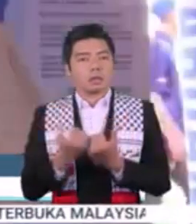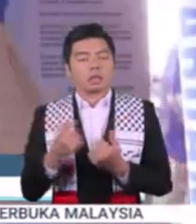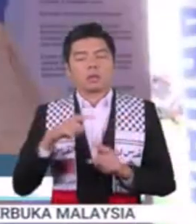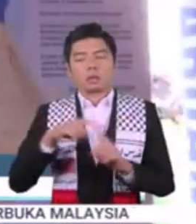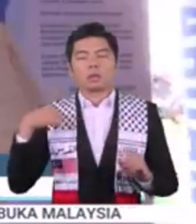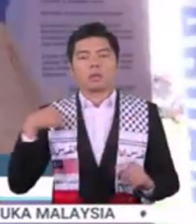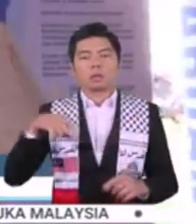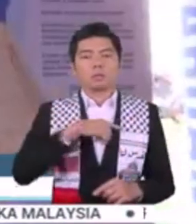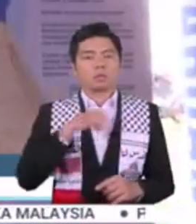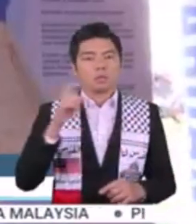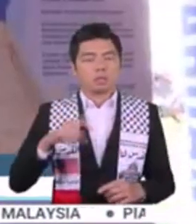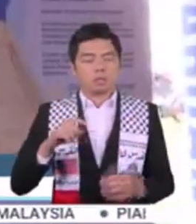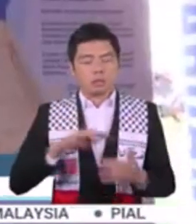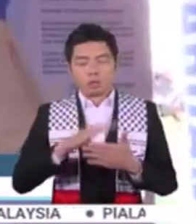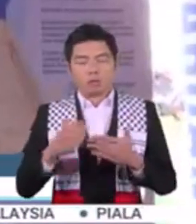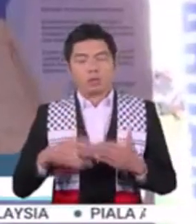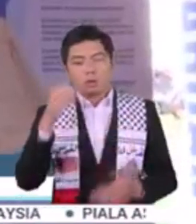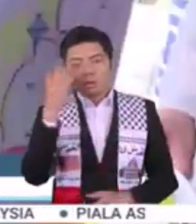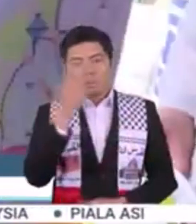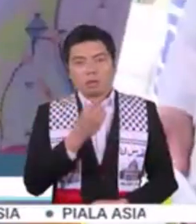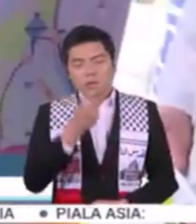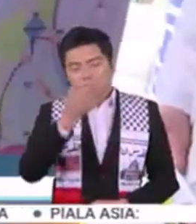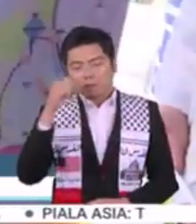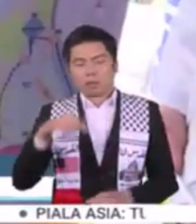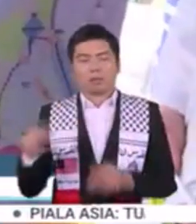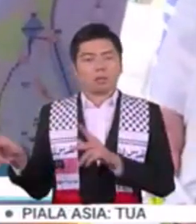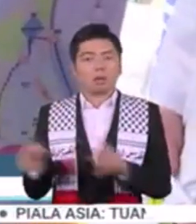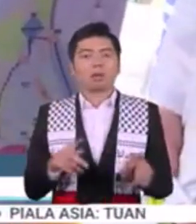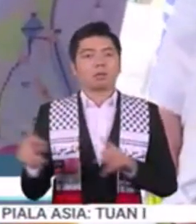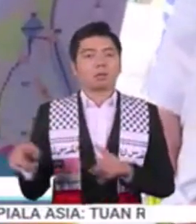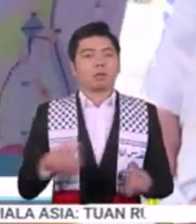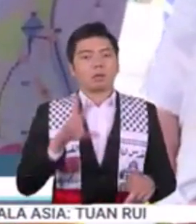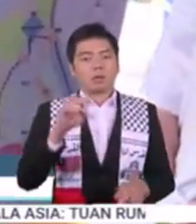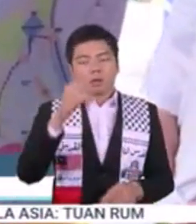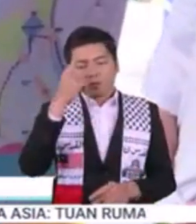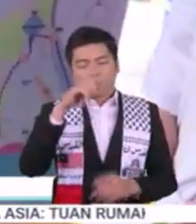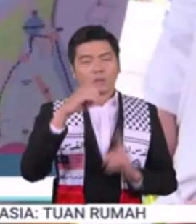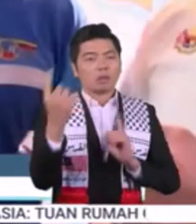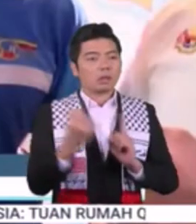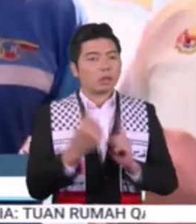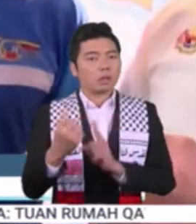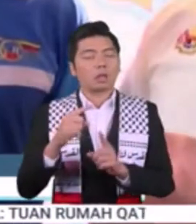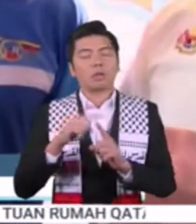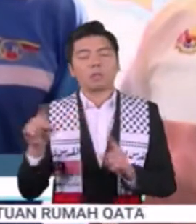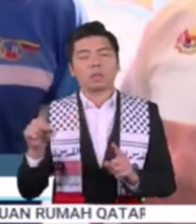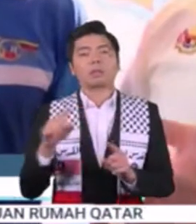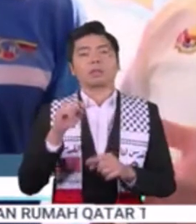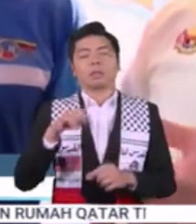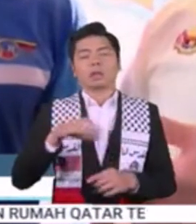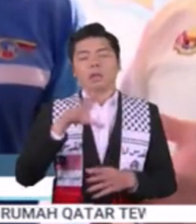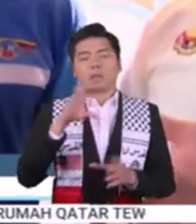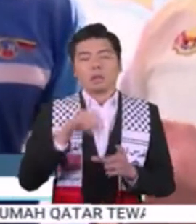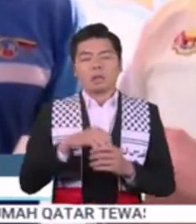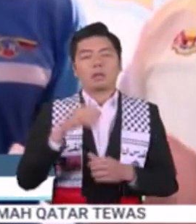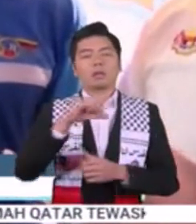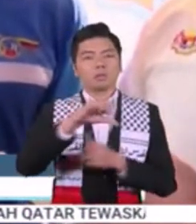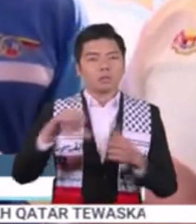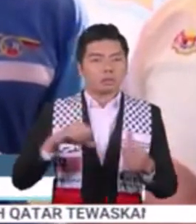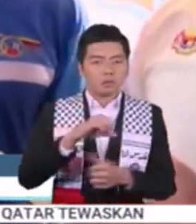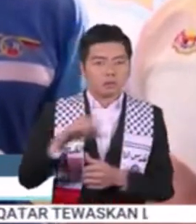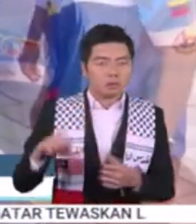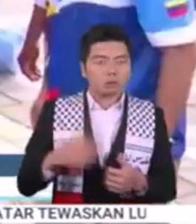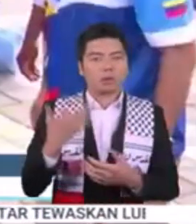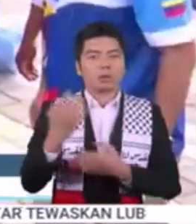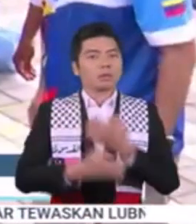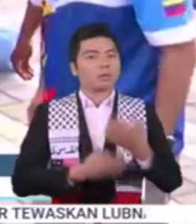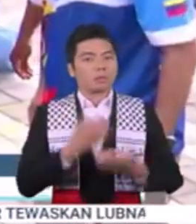ini akan melibatkan perancangan-perancangan yang bukan saja berbentuk fizikal, bahkan juga ekonomi, alam sekitar dan juga sosial di wilayah